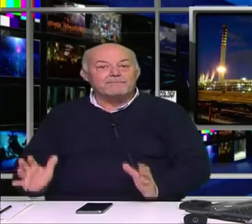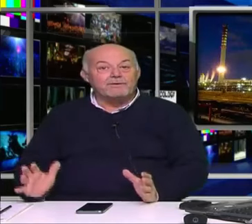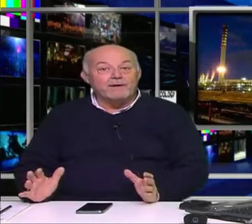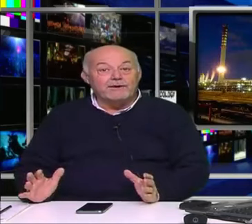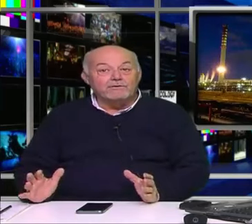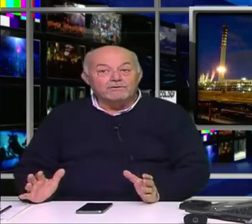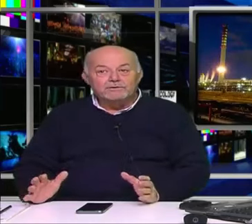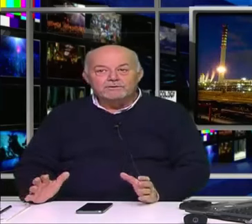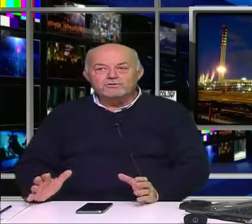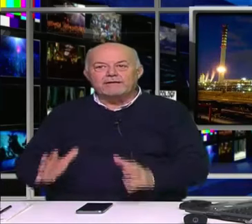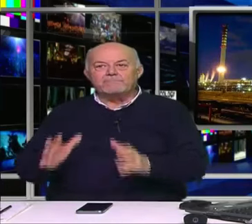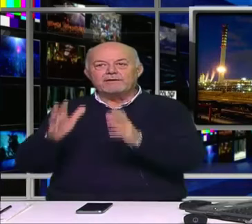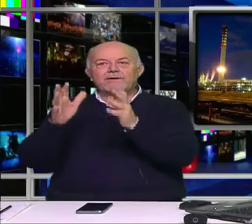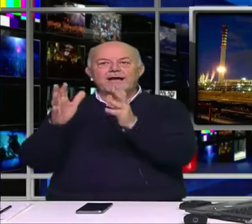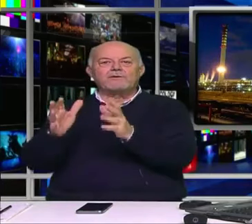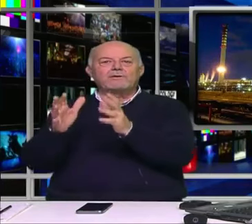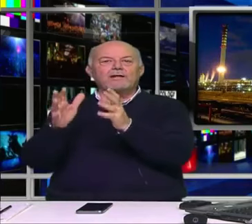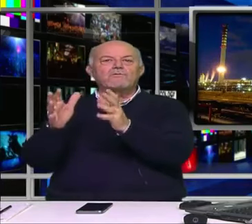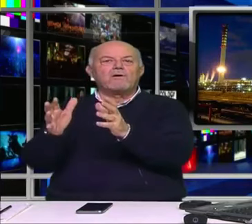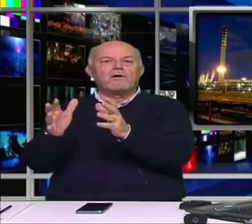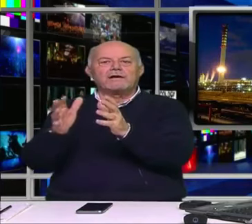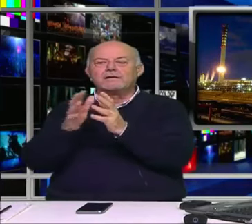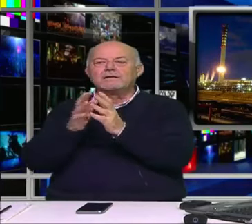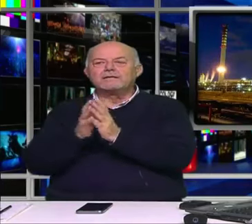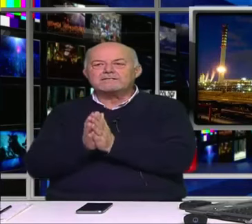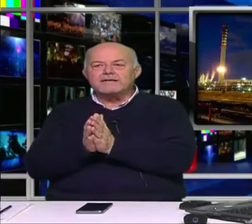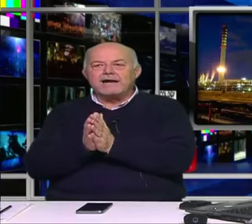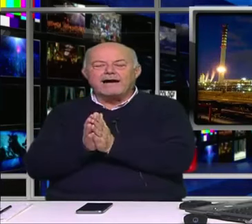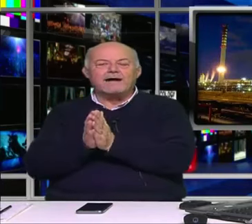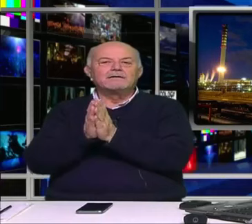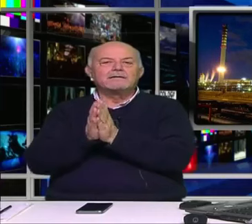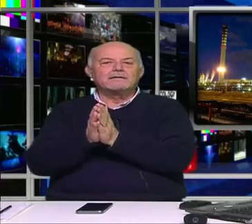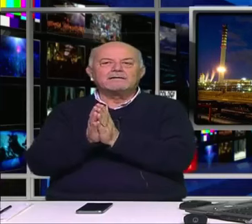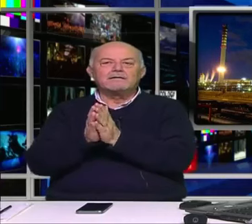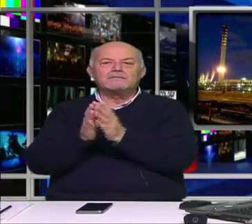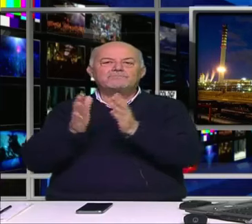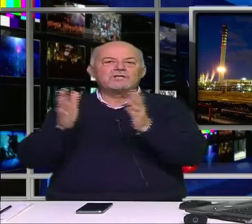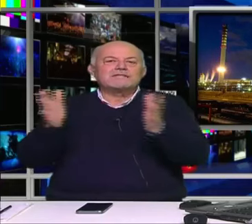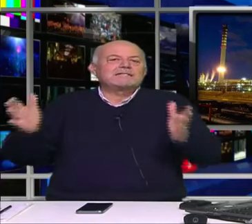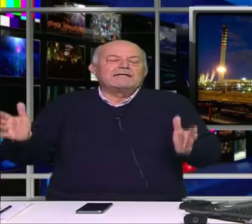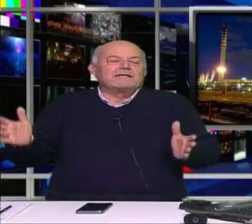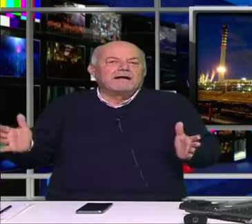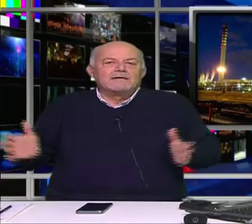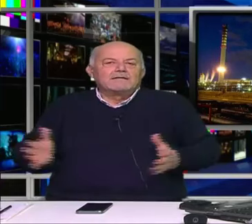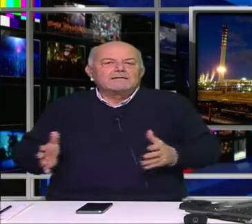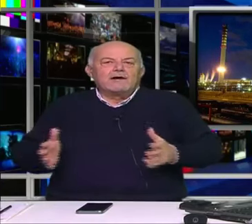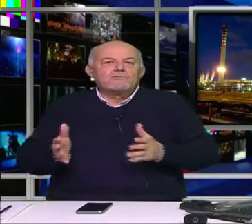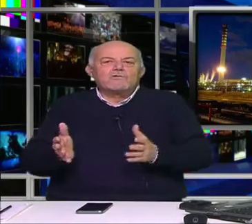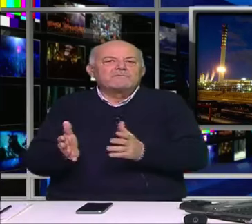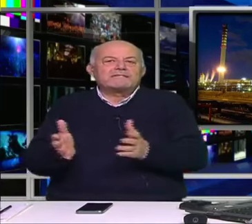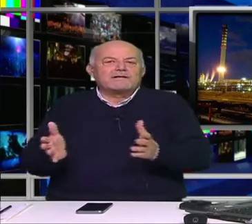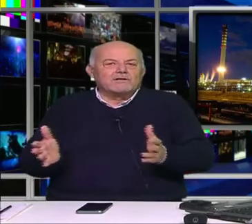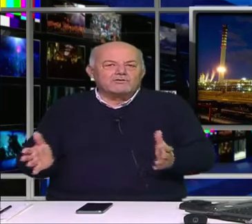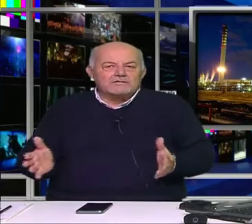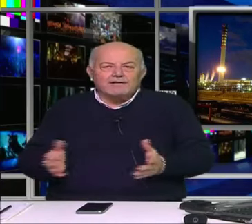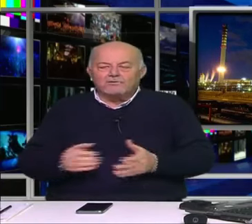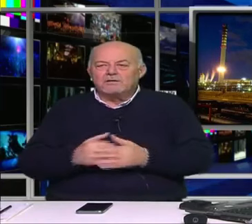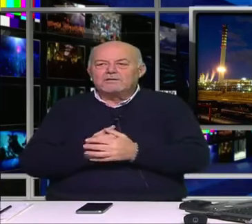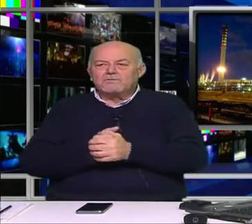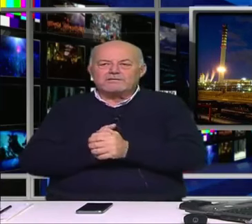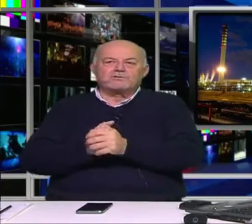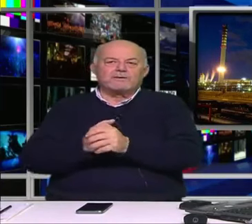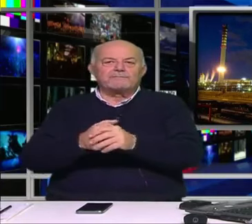nazionalizzarla per un anno, cioè per un anno la Lukoil sarà gestita da un commissario dello